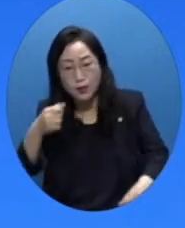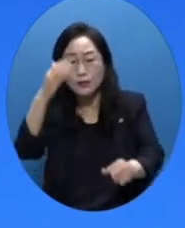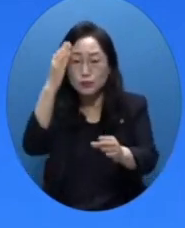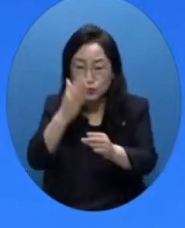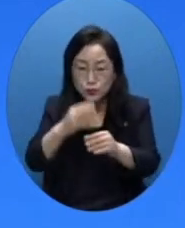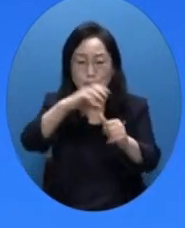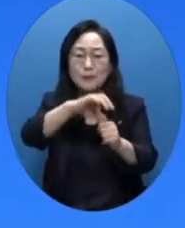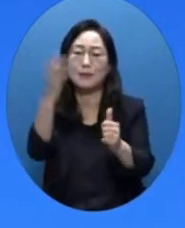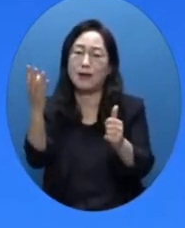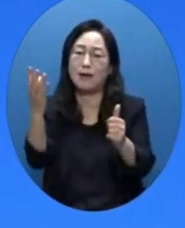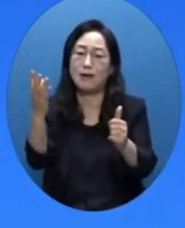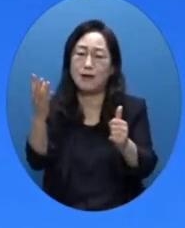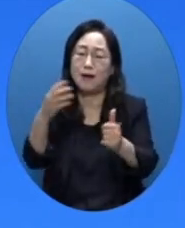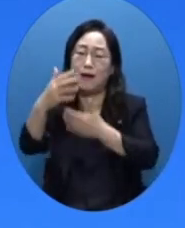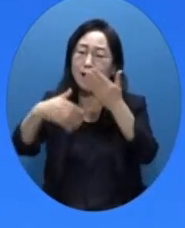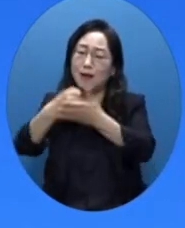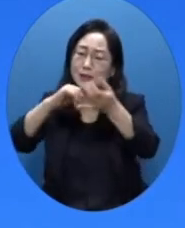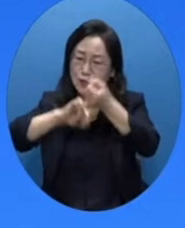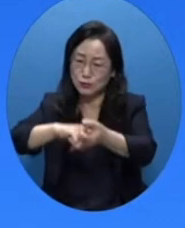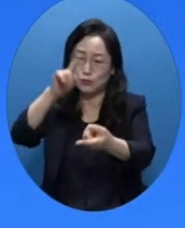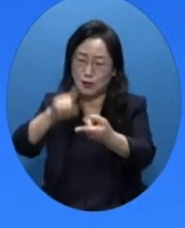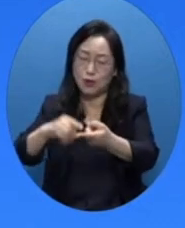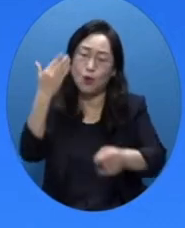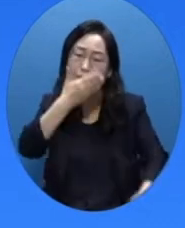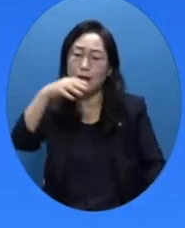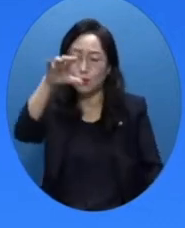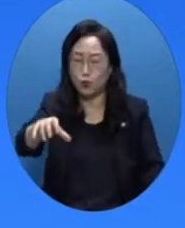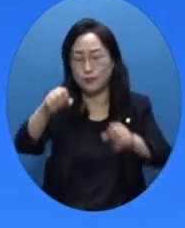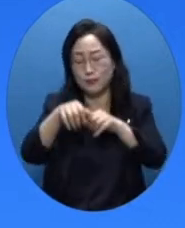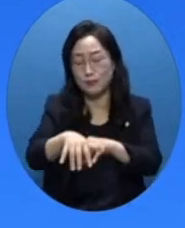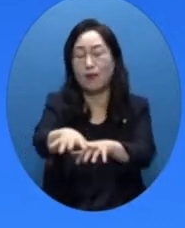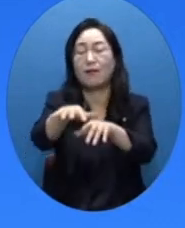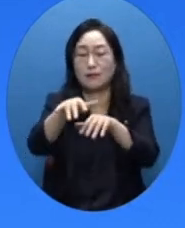풀려나와서 약속의 땅 가나안을 향해 가는데